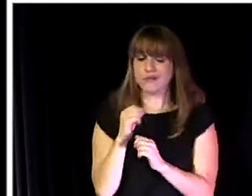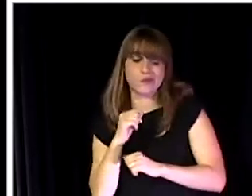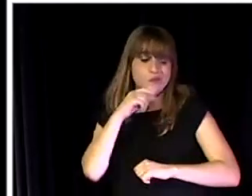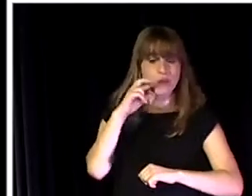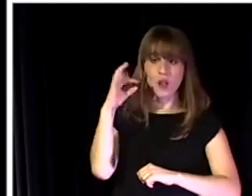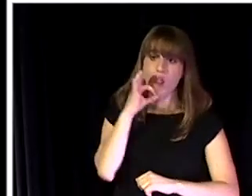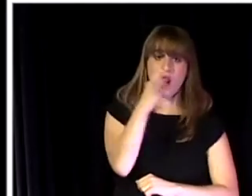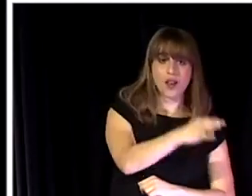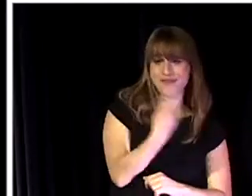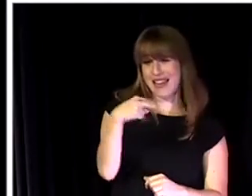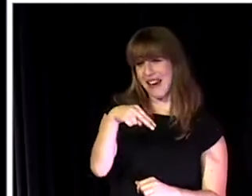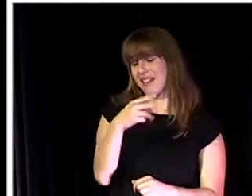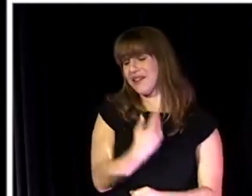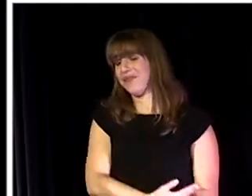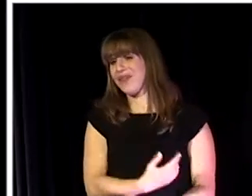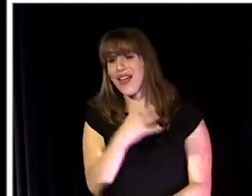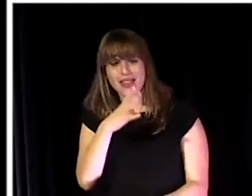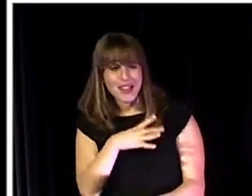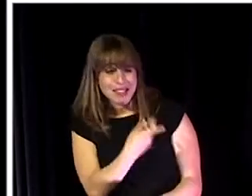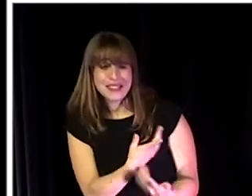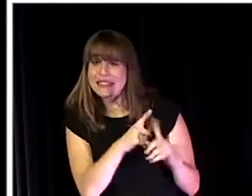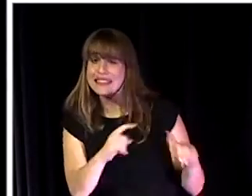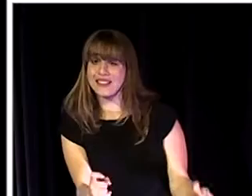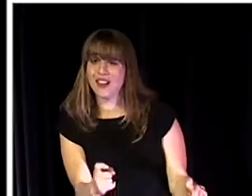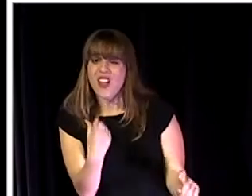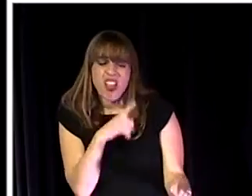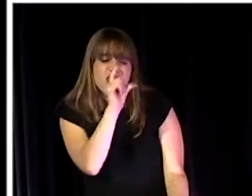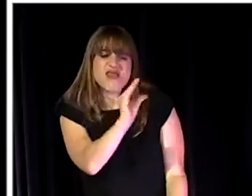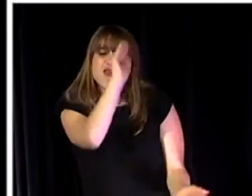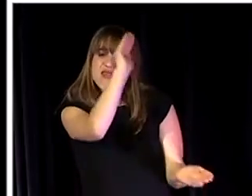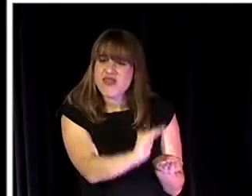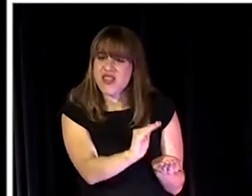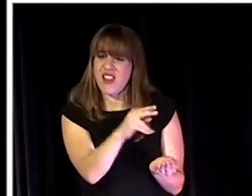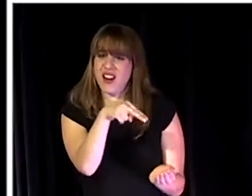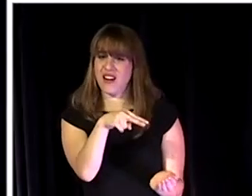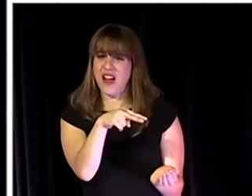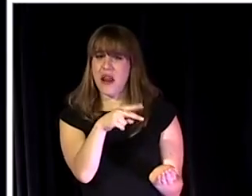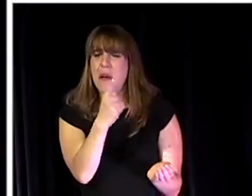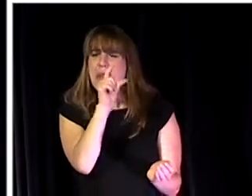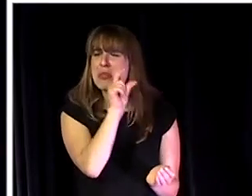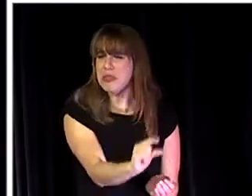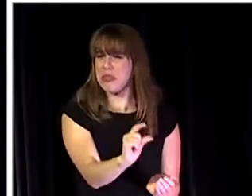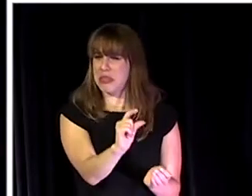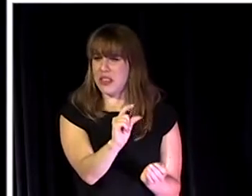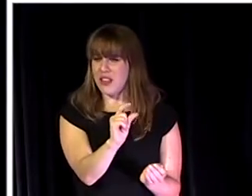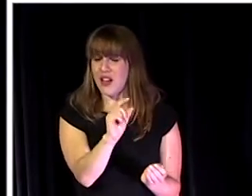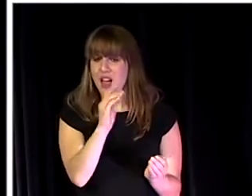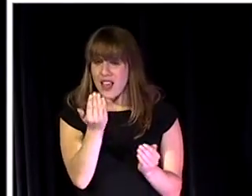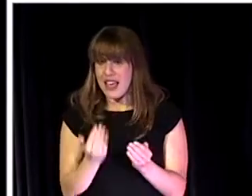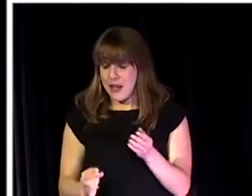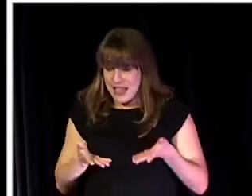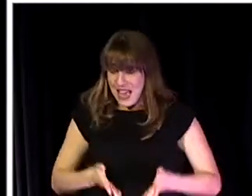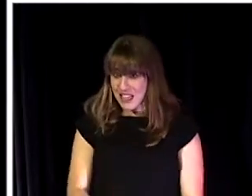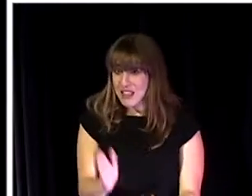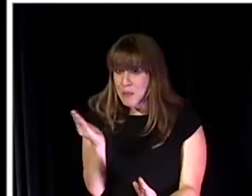«Λινάρι, λιναράκι, τι θέλεις να γεννείς? Ένα μικρό λινάρι, ένα πλάσμα τόσο δα. Πριν γεννηθείς,